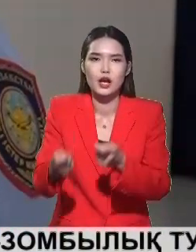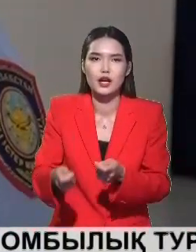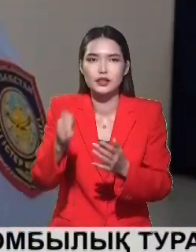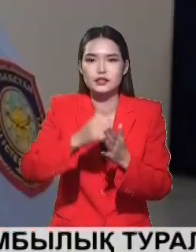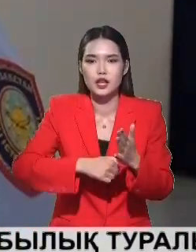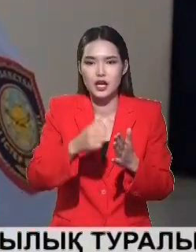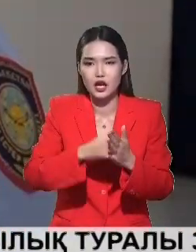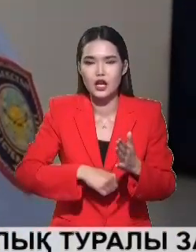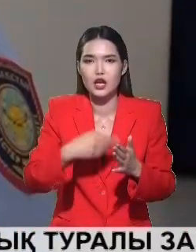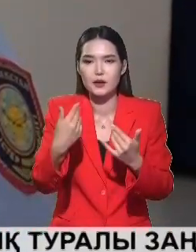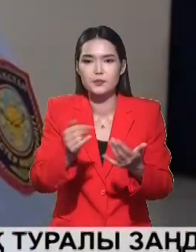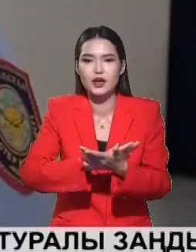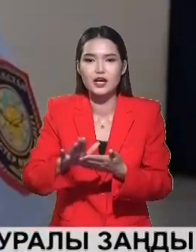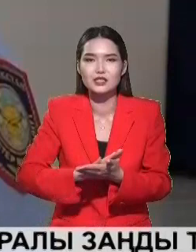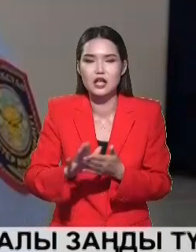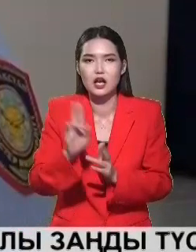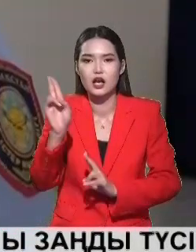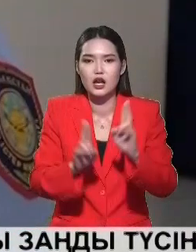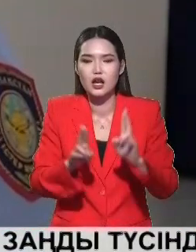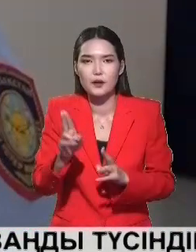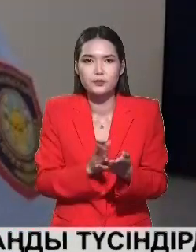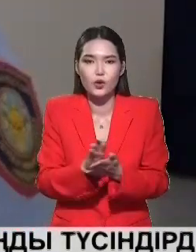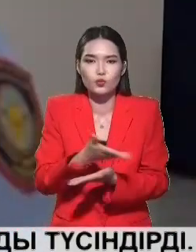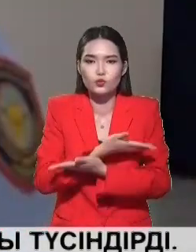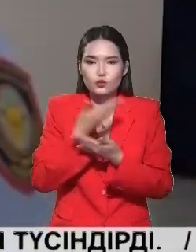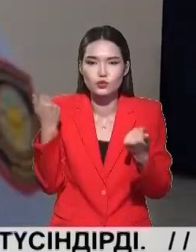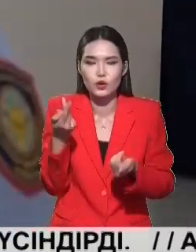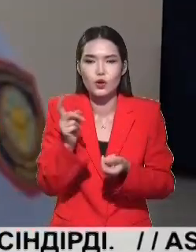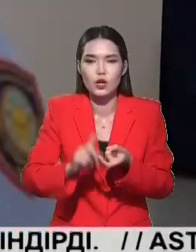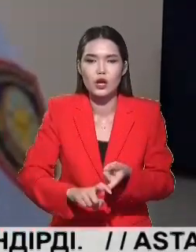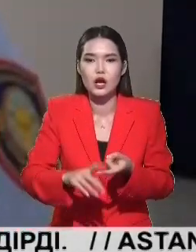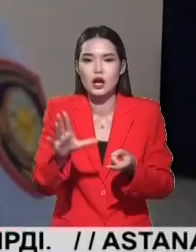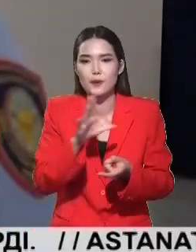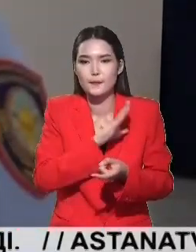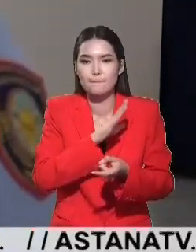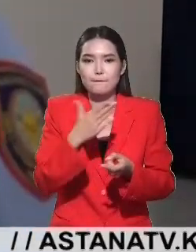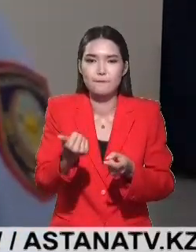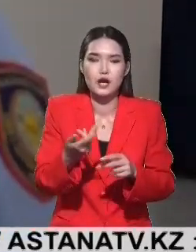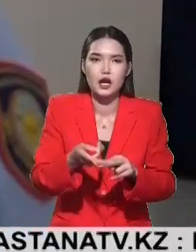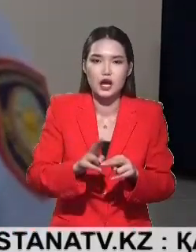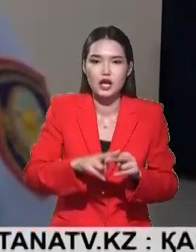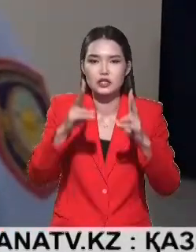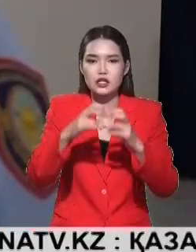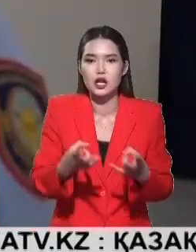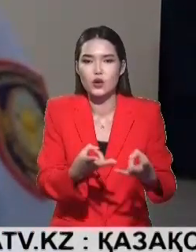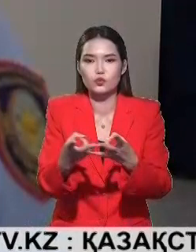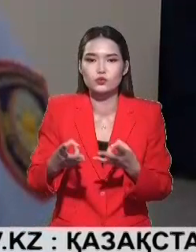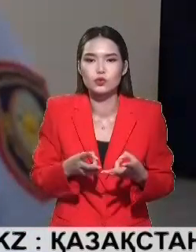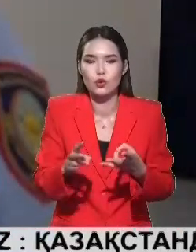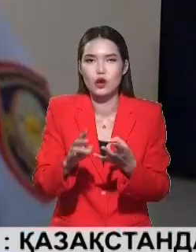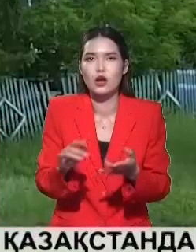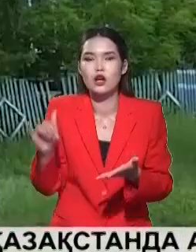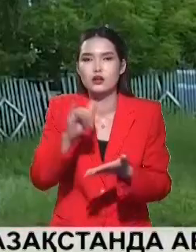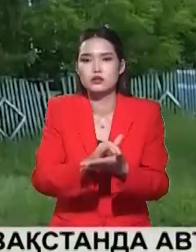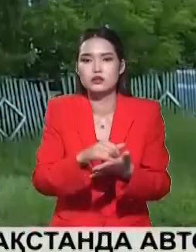соққан санитариялық қағидаларды немесе гигиеналық нормативтерді бұзу бабы бойынша сотқа дейінгі тергеп-тексерулердің бұрынғай тізіліміне